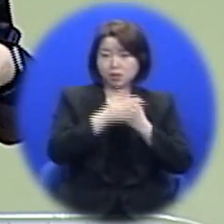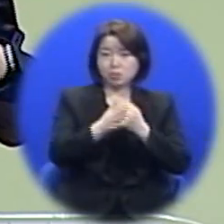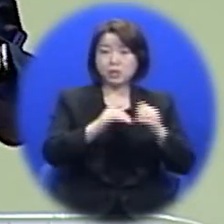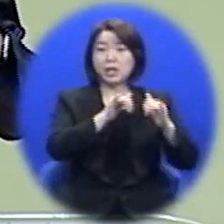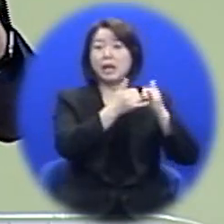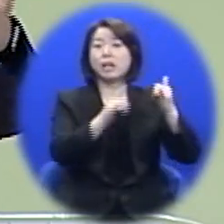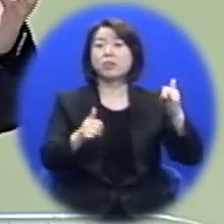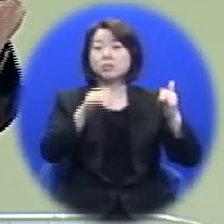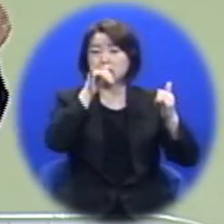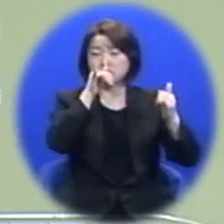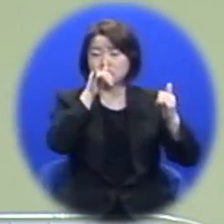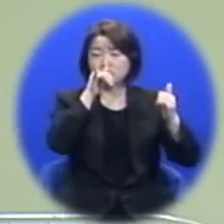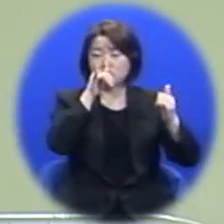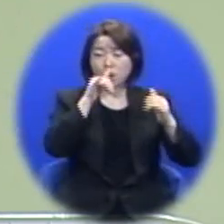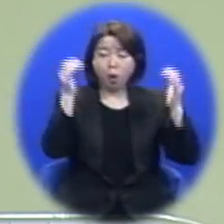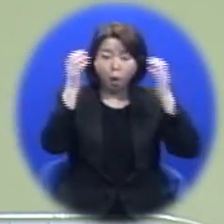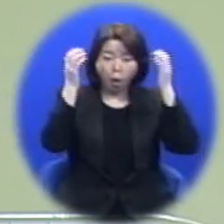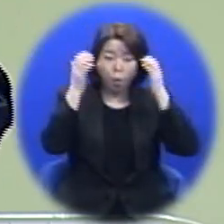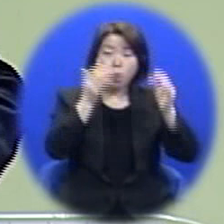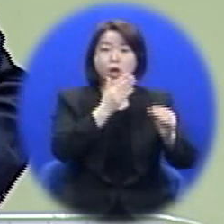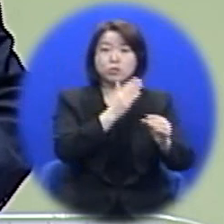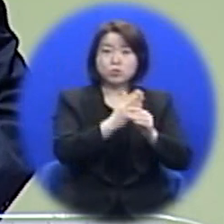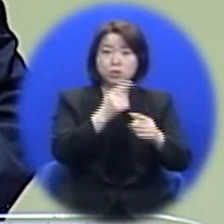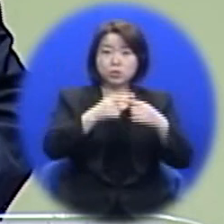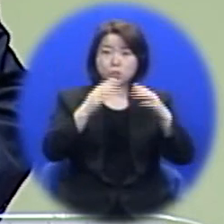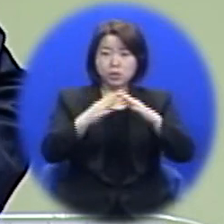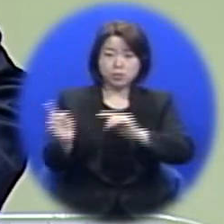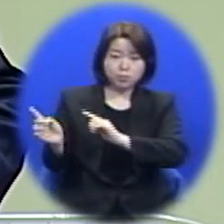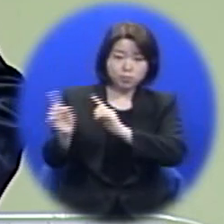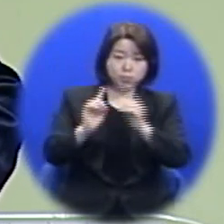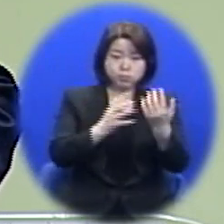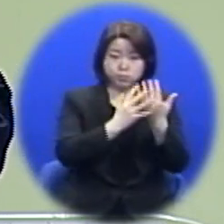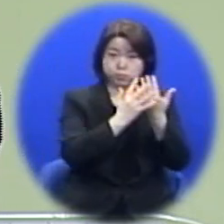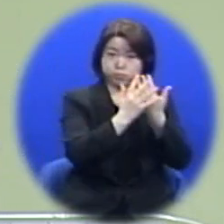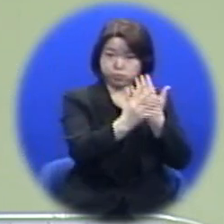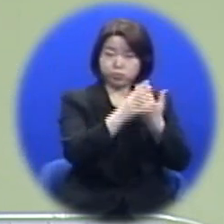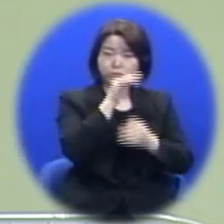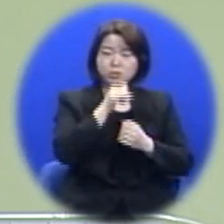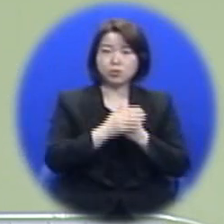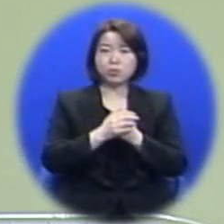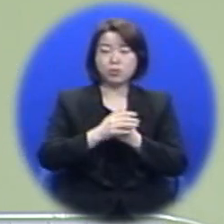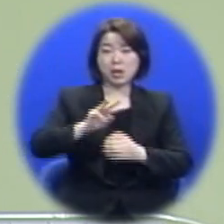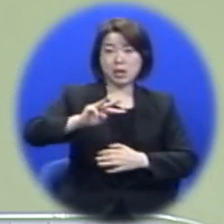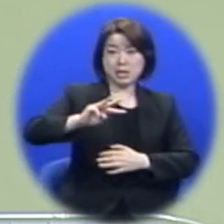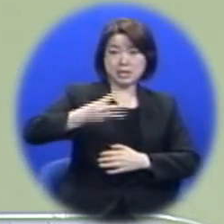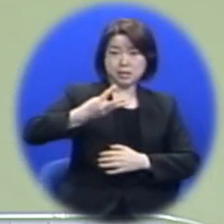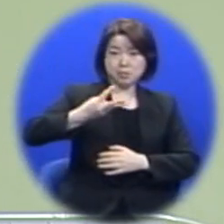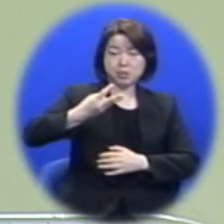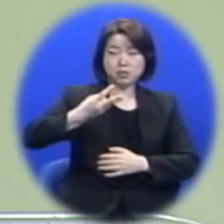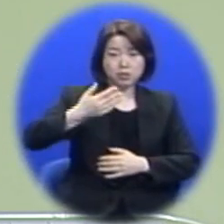중에도 교회는 부응 되었고 결국 300년 뒤에 로마제국이